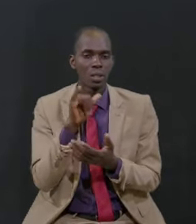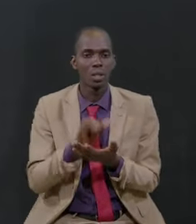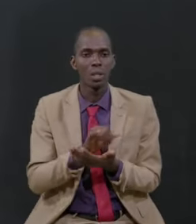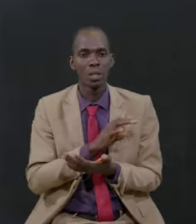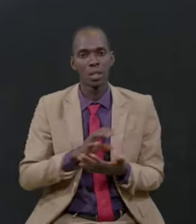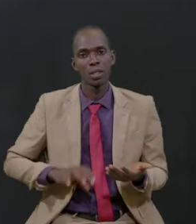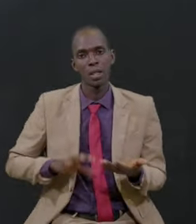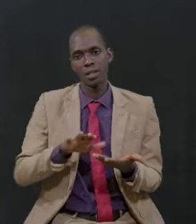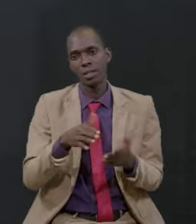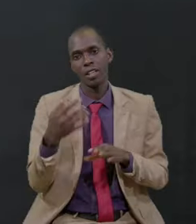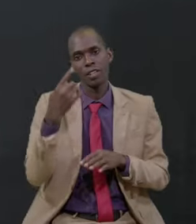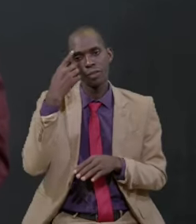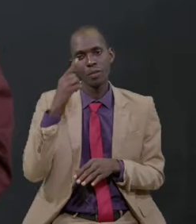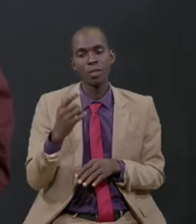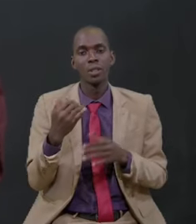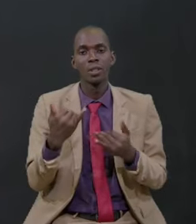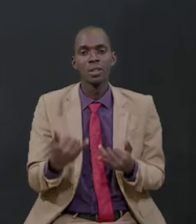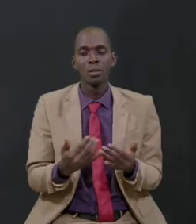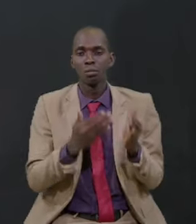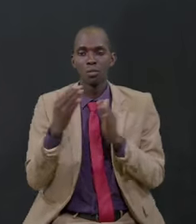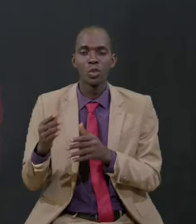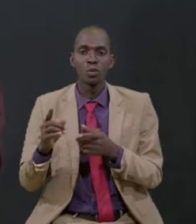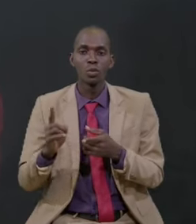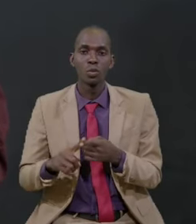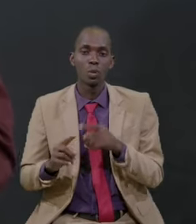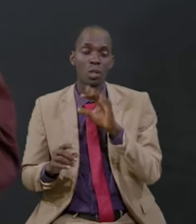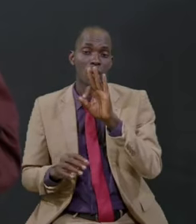mort. Nous pouvons alors F.